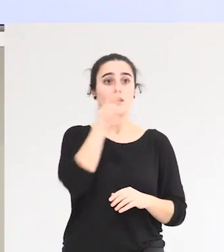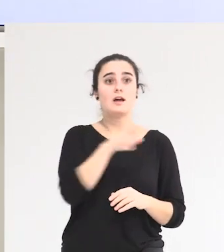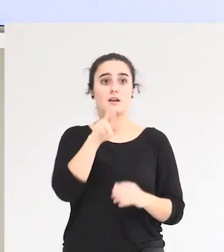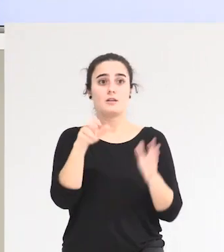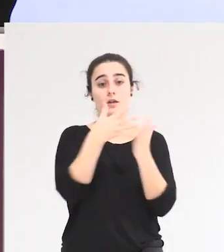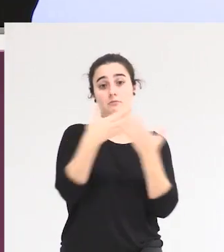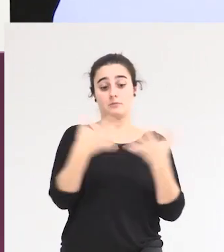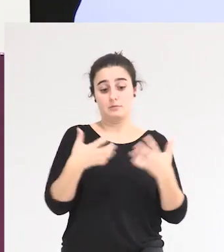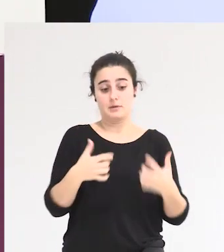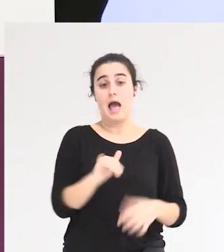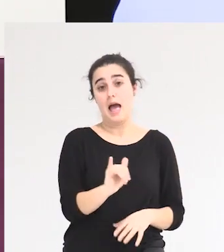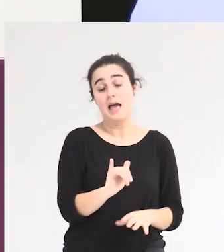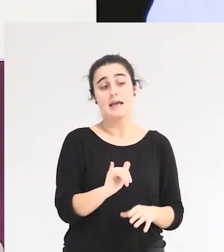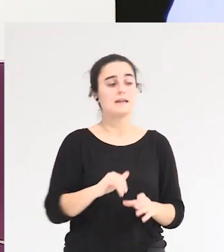daukadan,